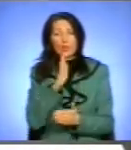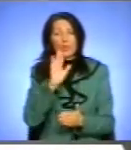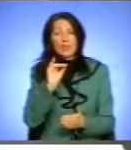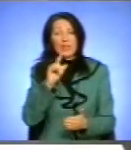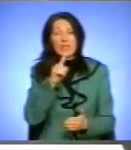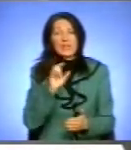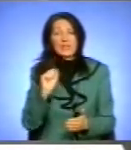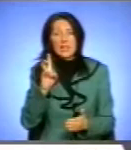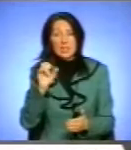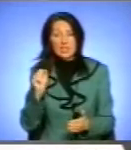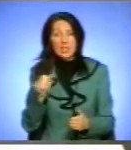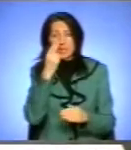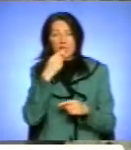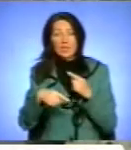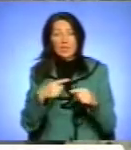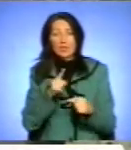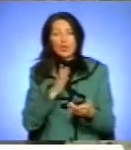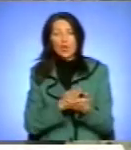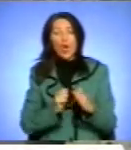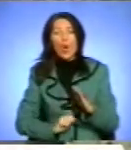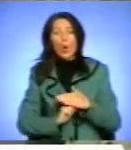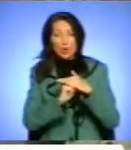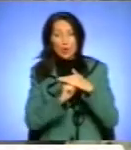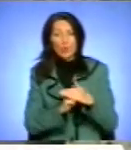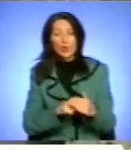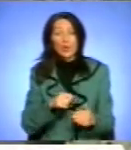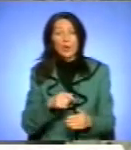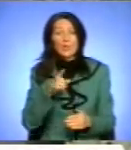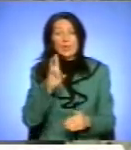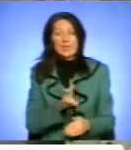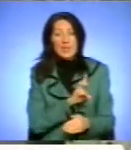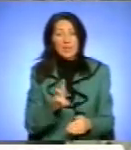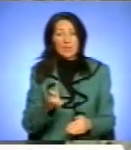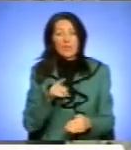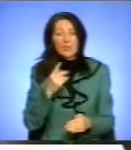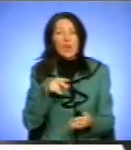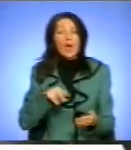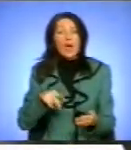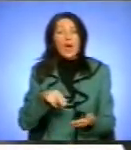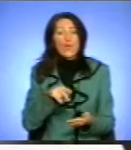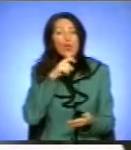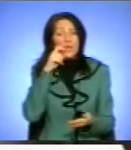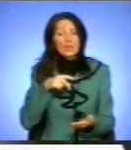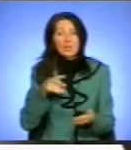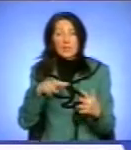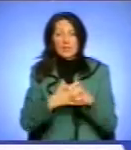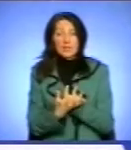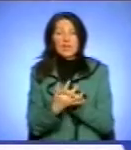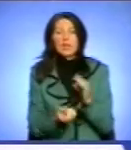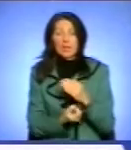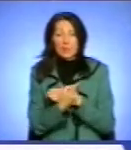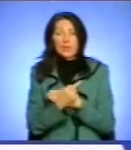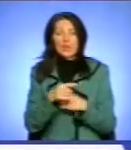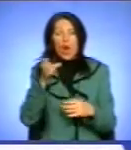основою греко-католицької церкви. Під його егідою в українські села прийшла освіта. Для народу були побудовані школи, лікарні